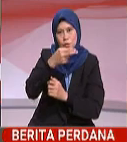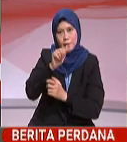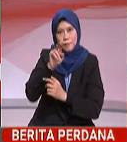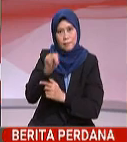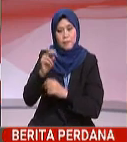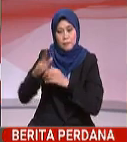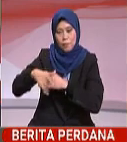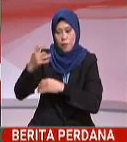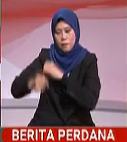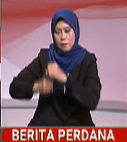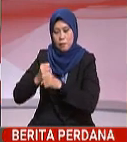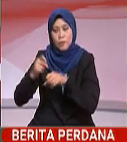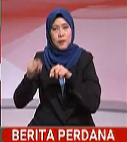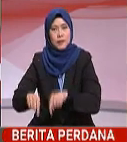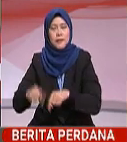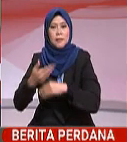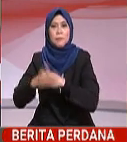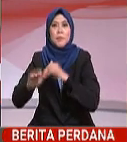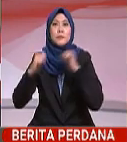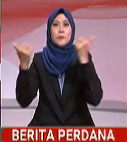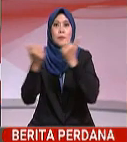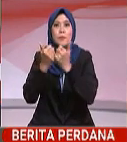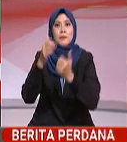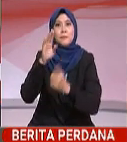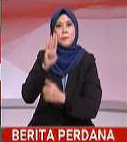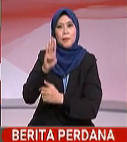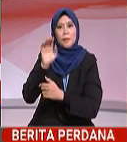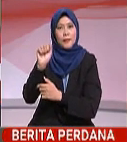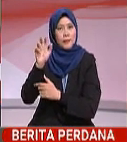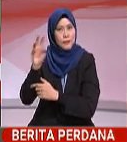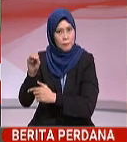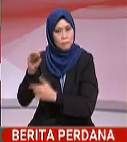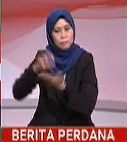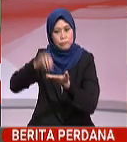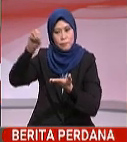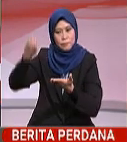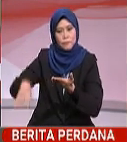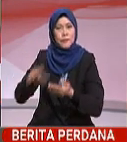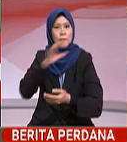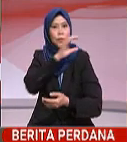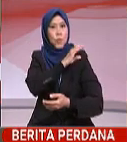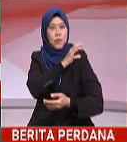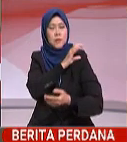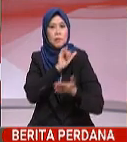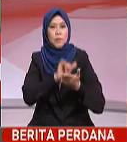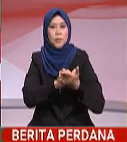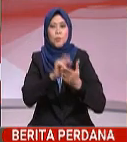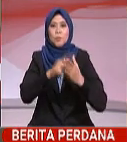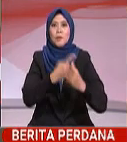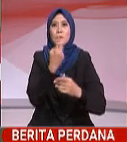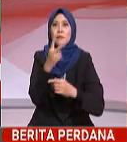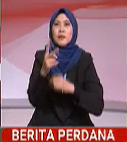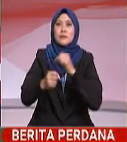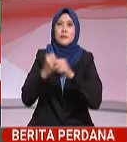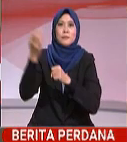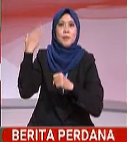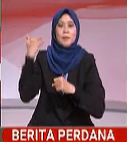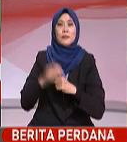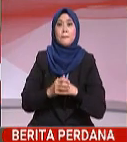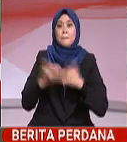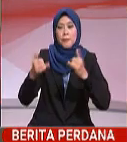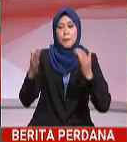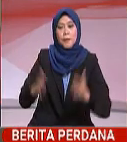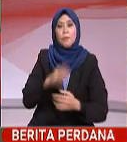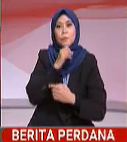pada awal tahun ini selepas Persatuan Badminton Malaysia PAM menggugurkan jurulatih berkenaan pada Disember tahun lepas.